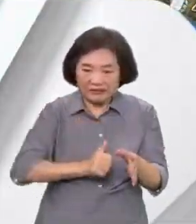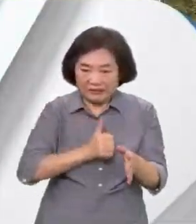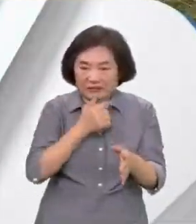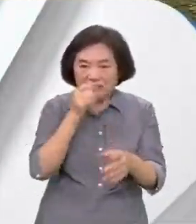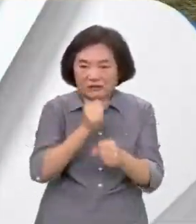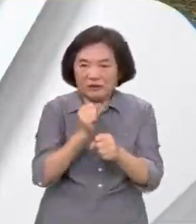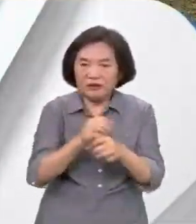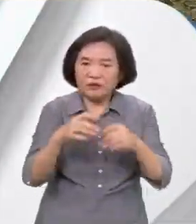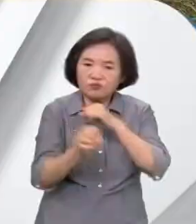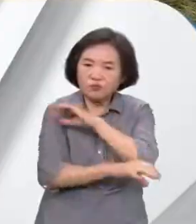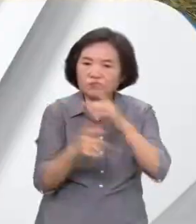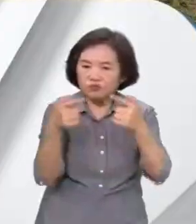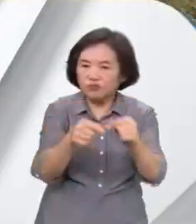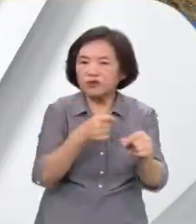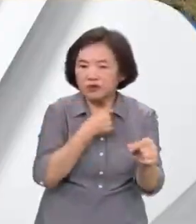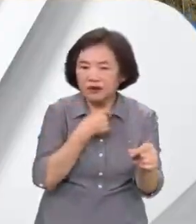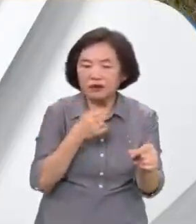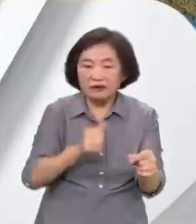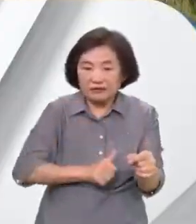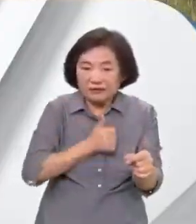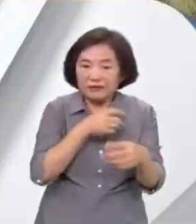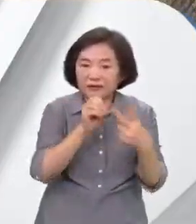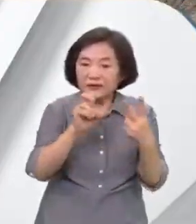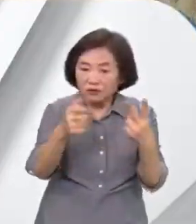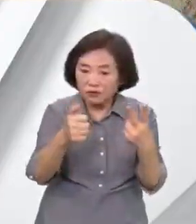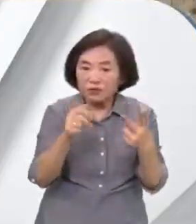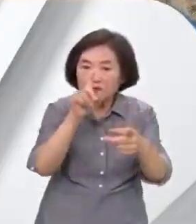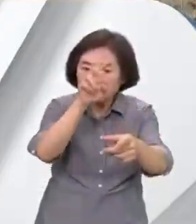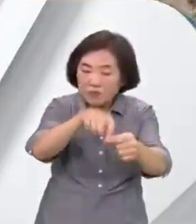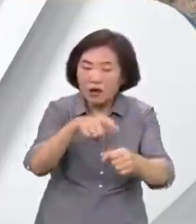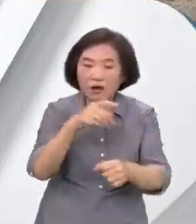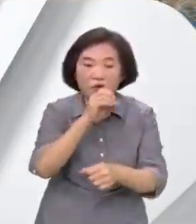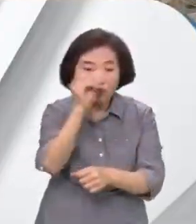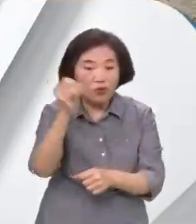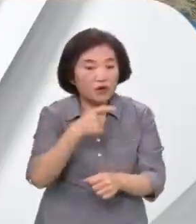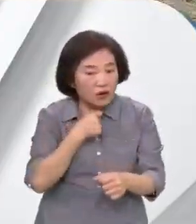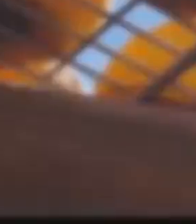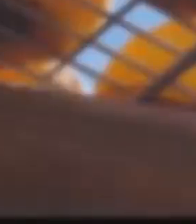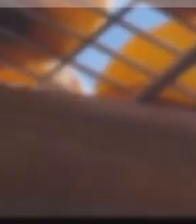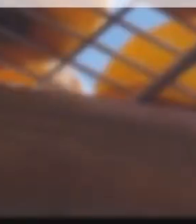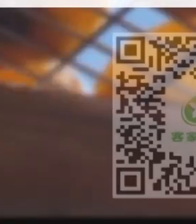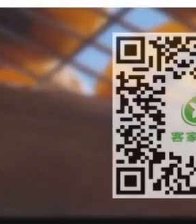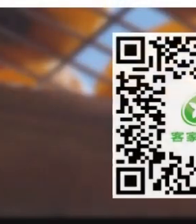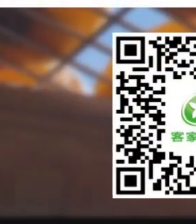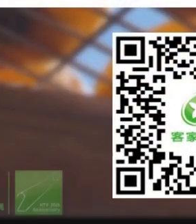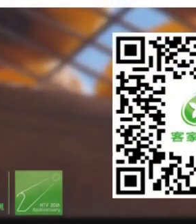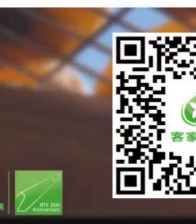来10万的来减碳，争取达到青年碳排的目标？黑心层面同不同？